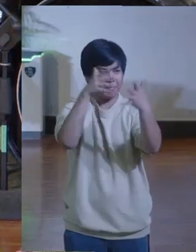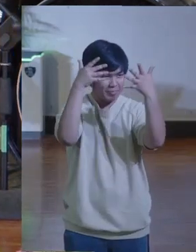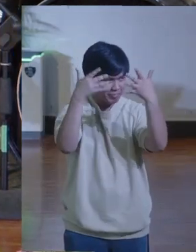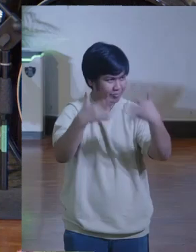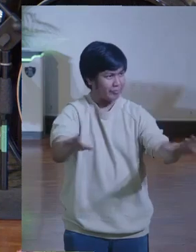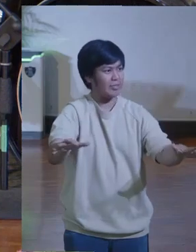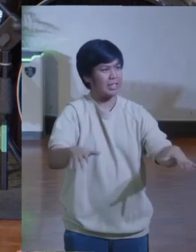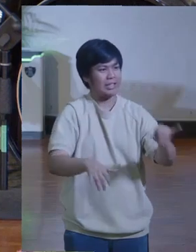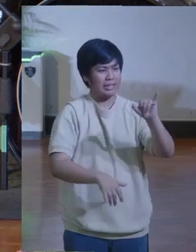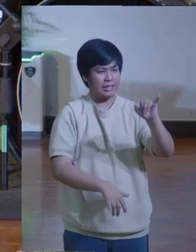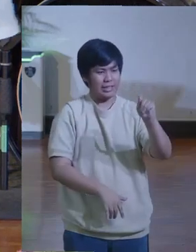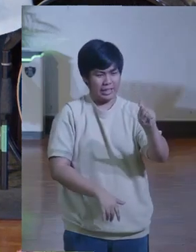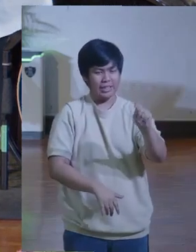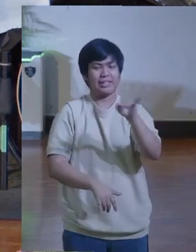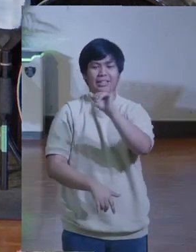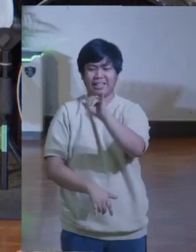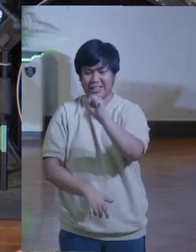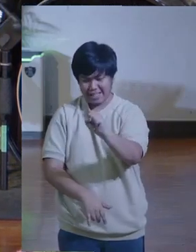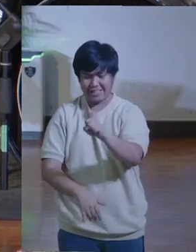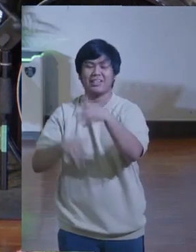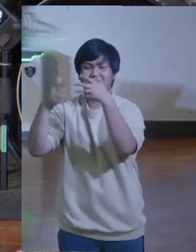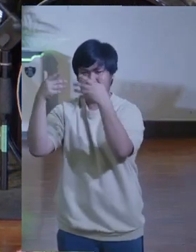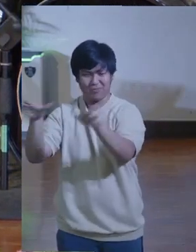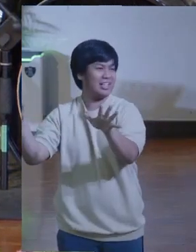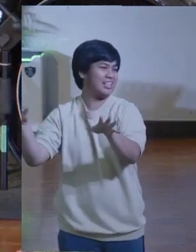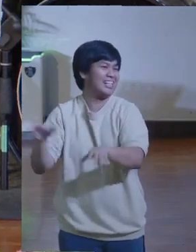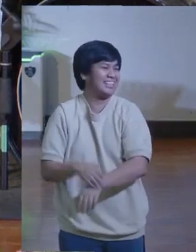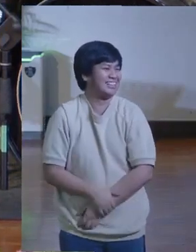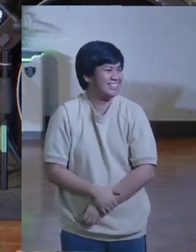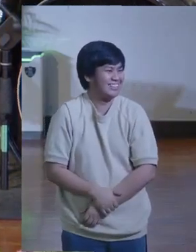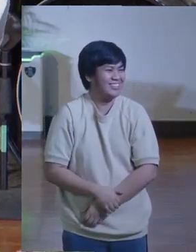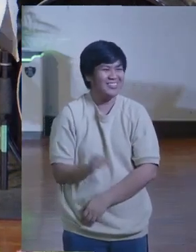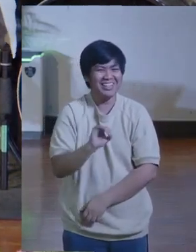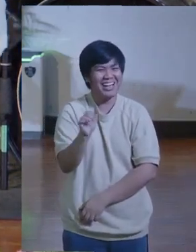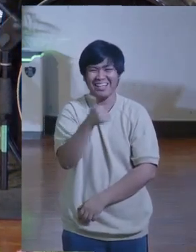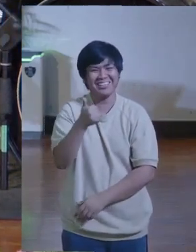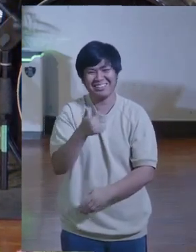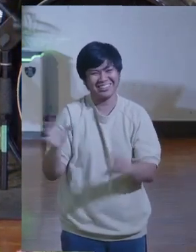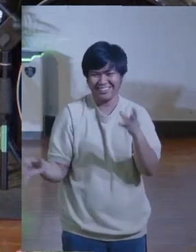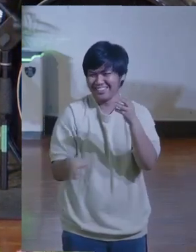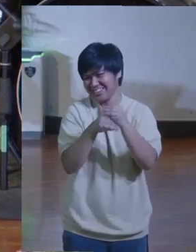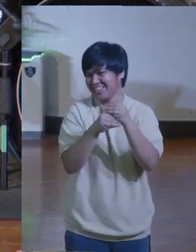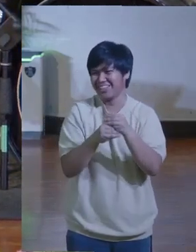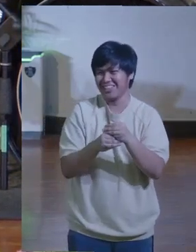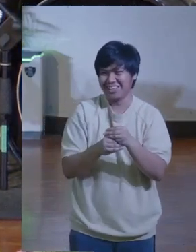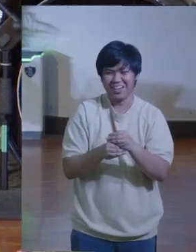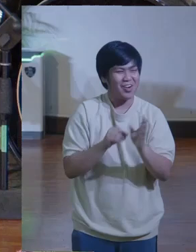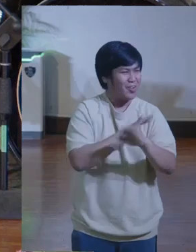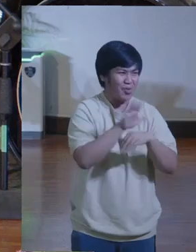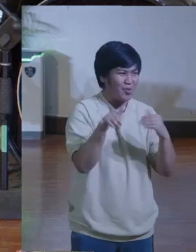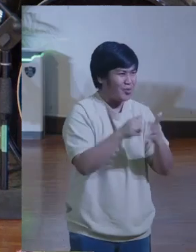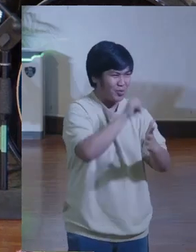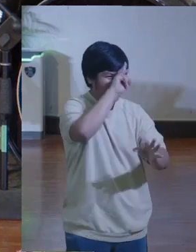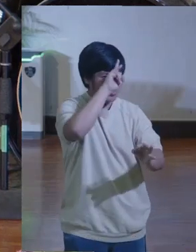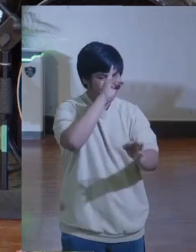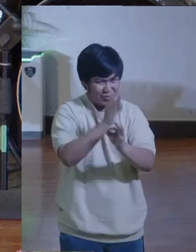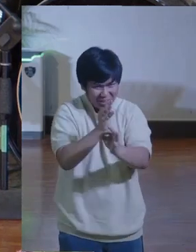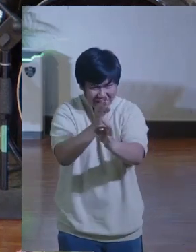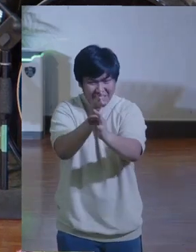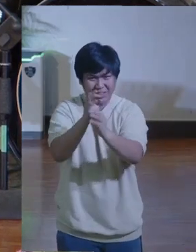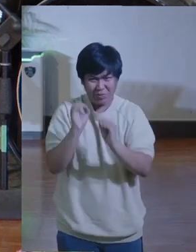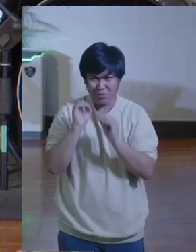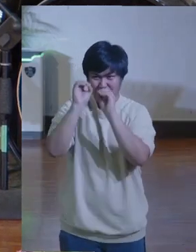na yun. Tetelestai. Binayaran ko na ang lahat ng kasalanan ng lahat ng mananampalataya sa akin. Bayad